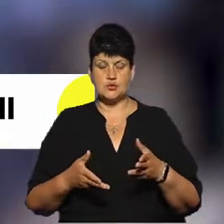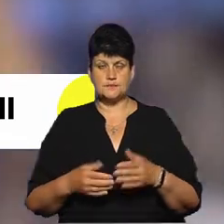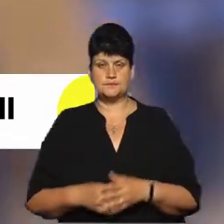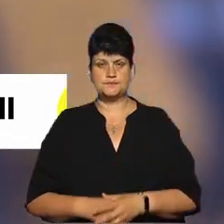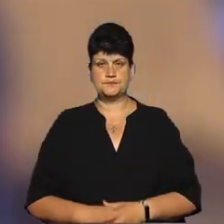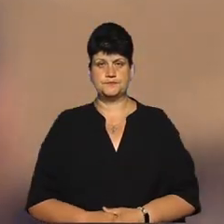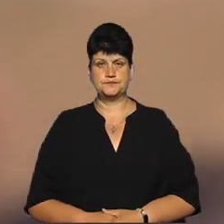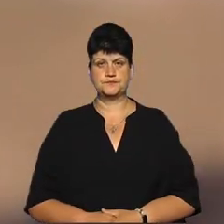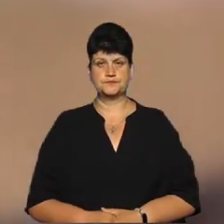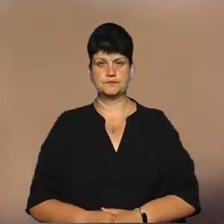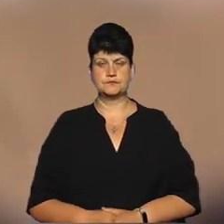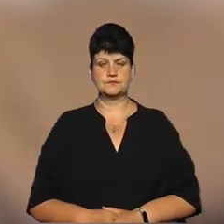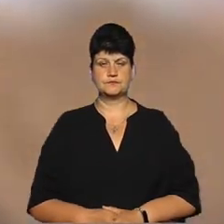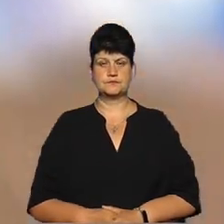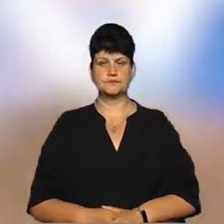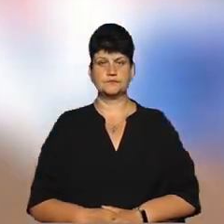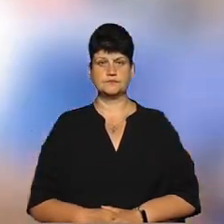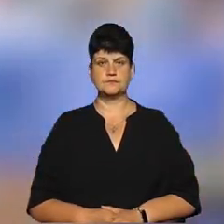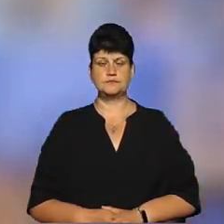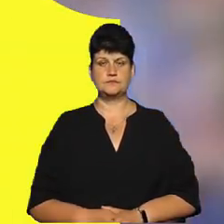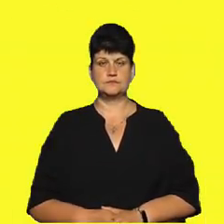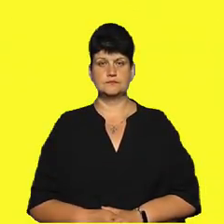Струз, новини на Суспільному, Тернопільщина.